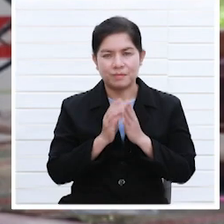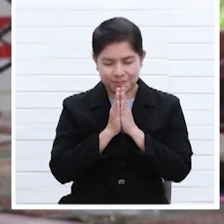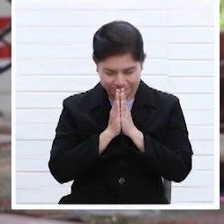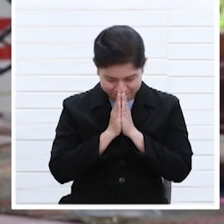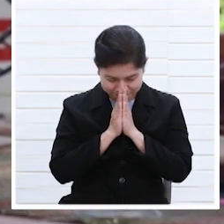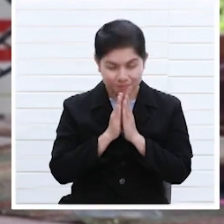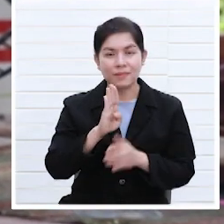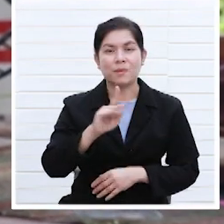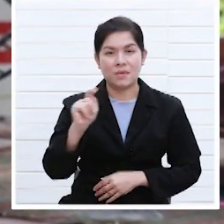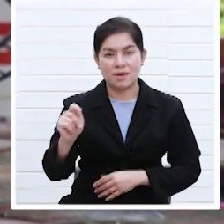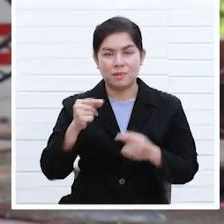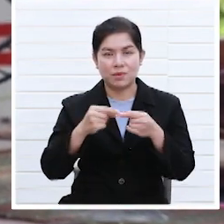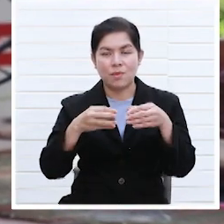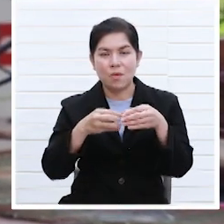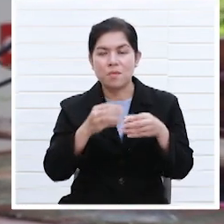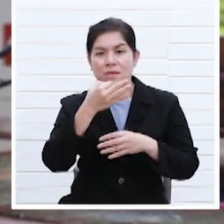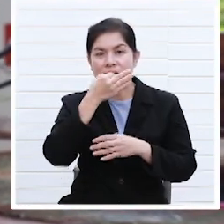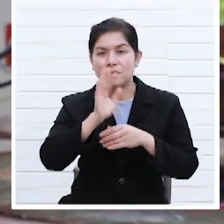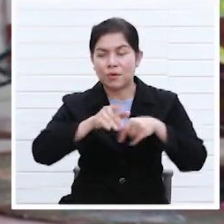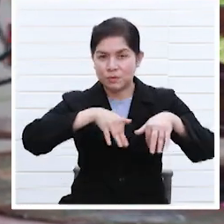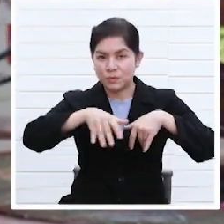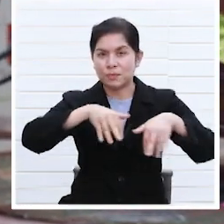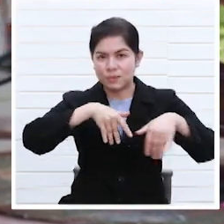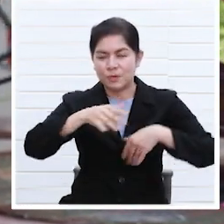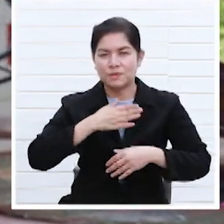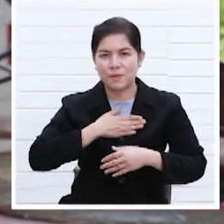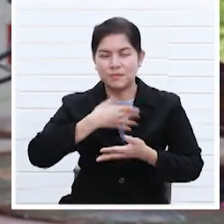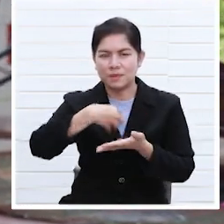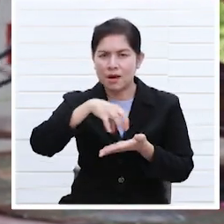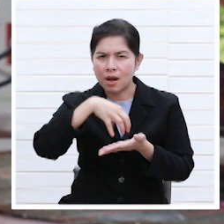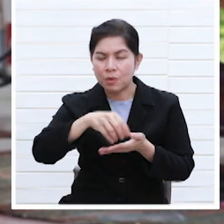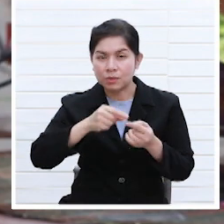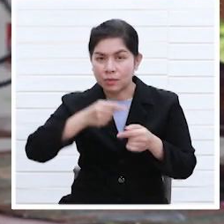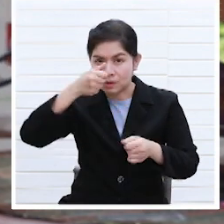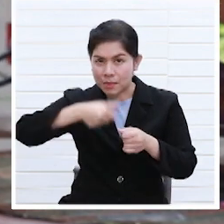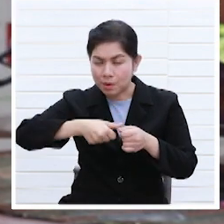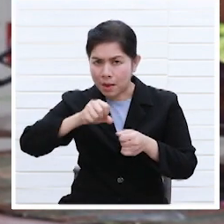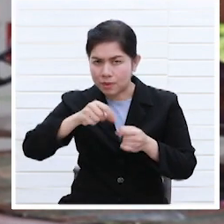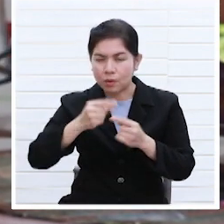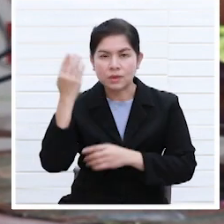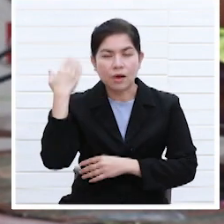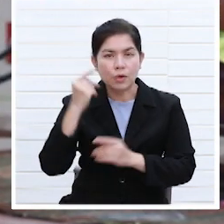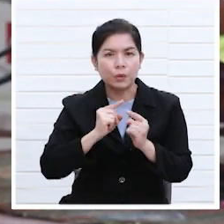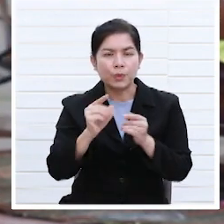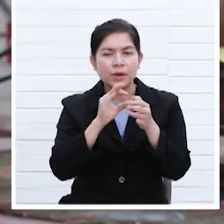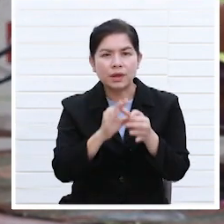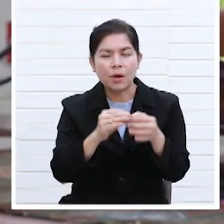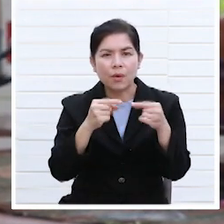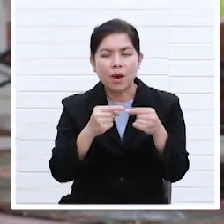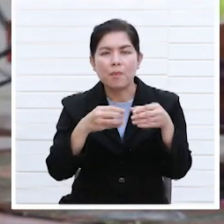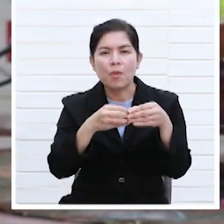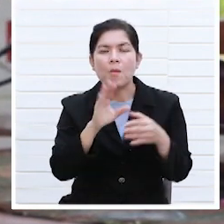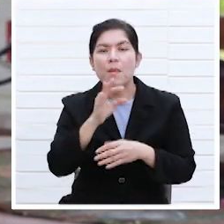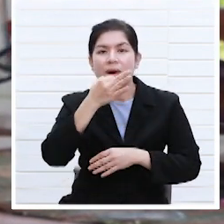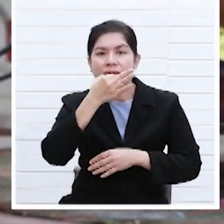สวัสดีครับท่านผู้ชมครับ B Times ลายแทงชุมชนกับผมบัญชาชุมชัยเวชนะครับจำได้ไหมครับว่าเราเคยคุยเกี่ยวกับเรื่องของวิสาหกิจชุมช